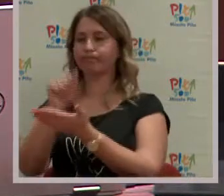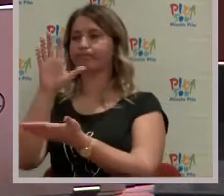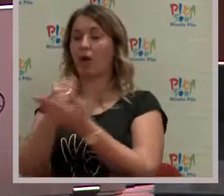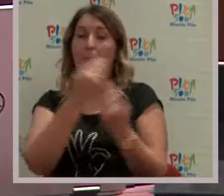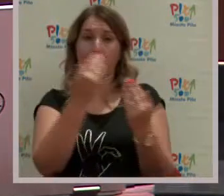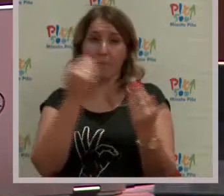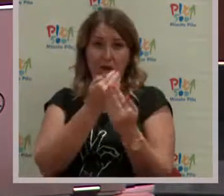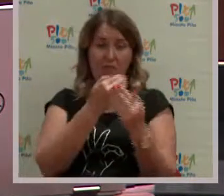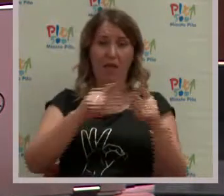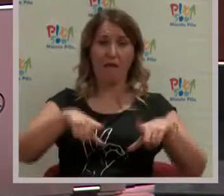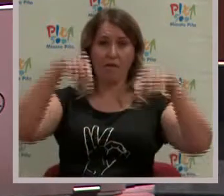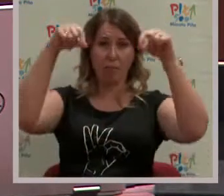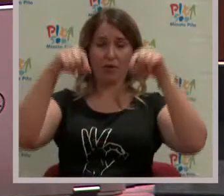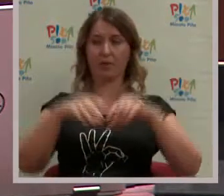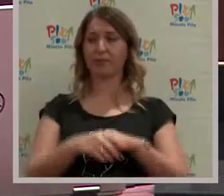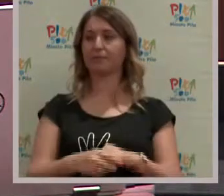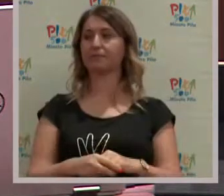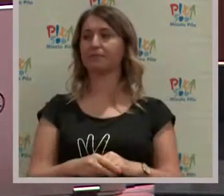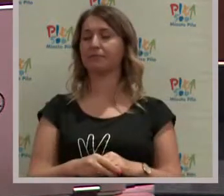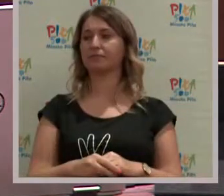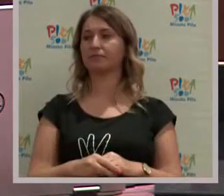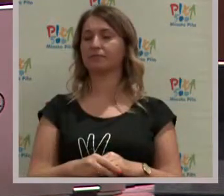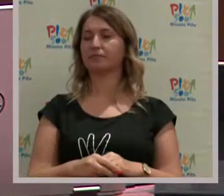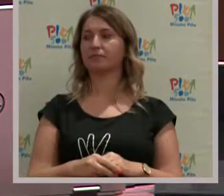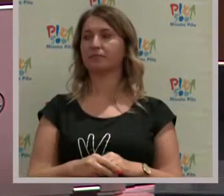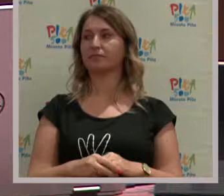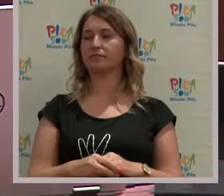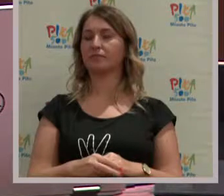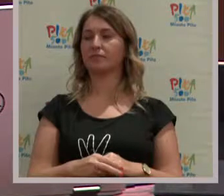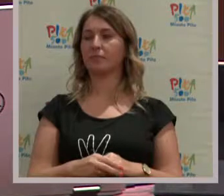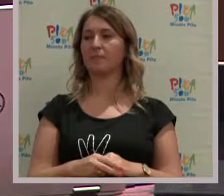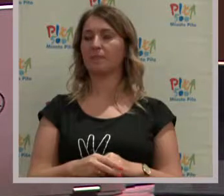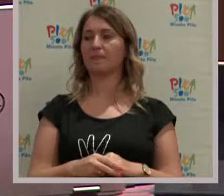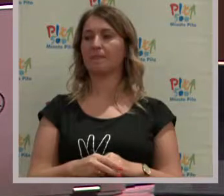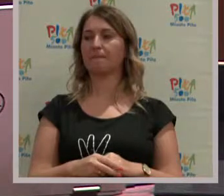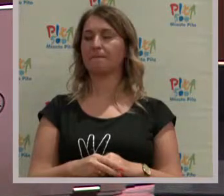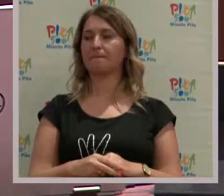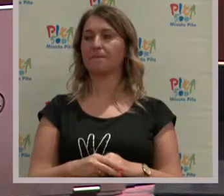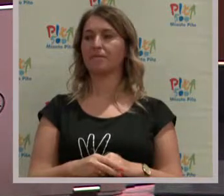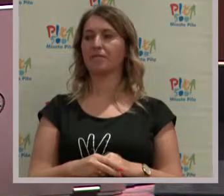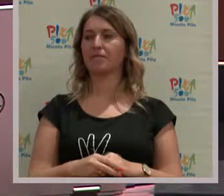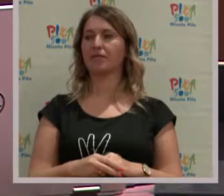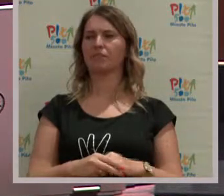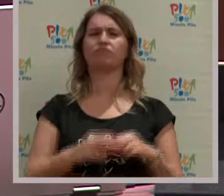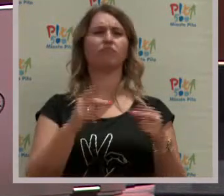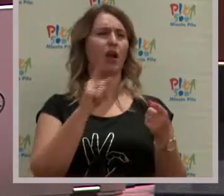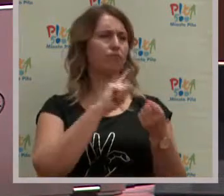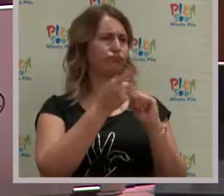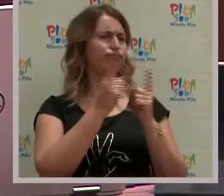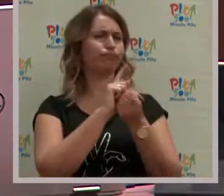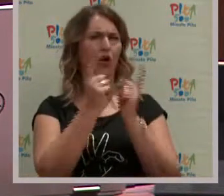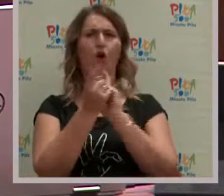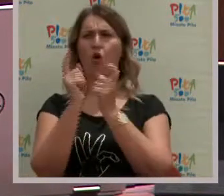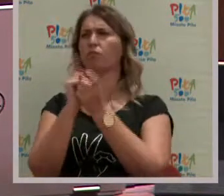wyborami będzie mogła to to uczynić jednak po konsultacjach dochodzę do